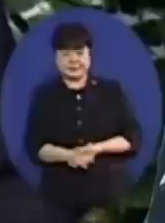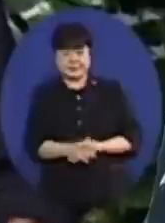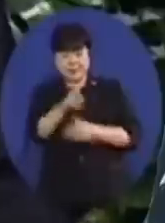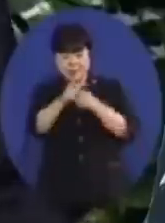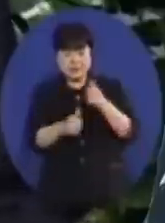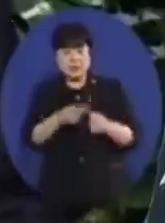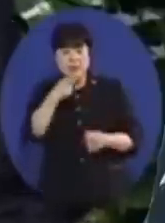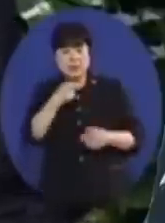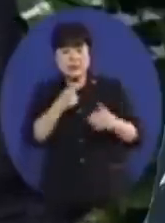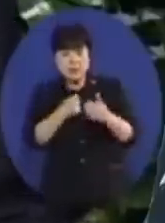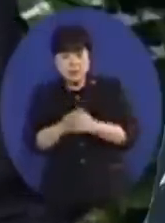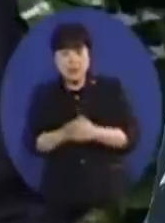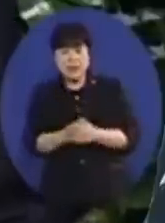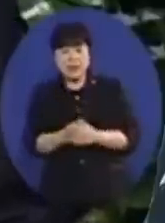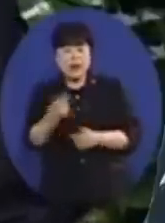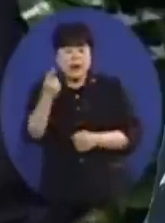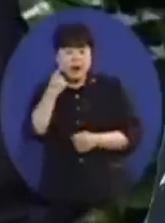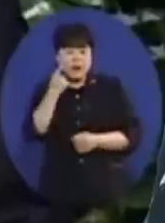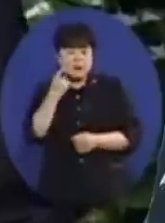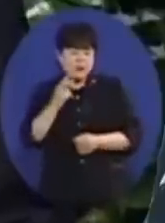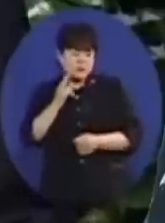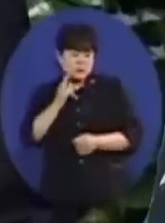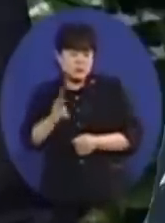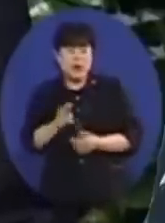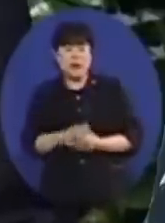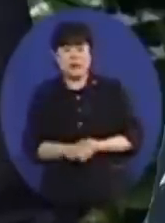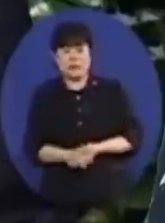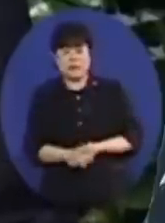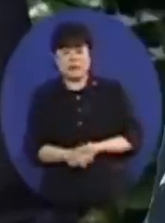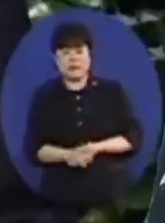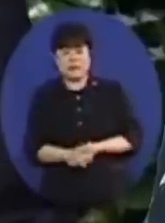하나님이 안 계시면 뭐 거짓말해도 상관없어요